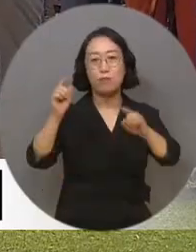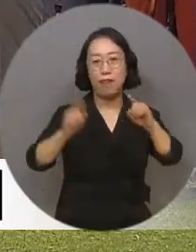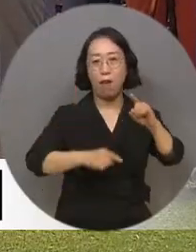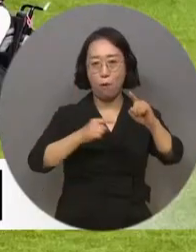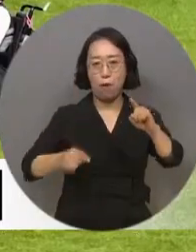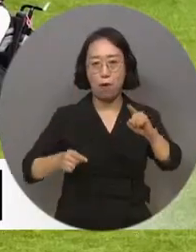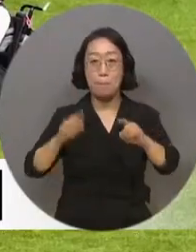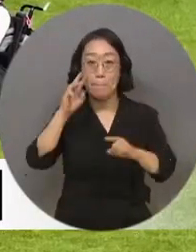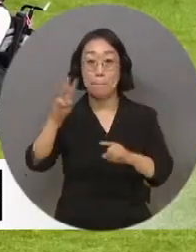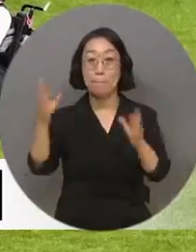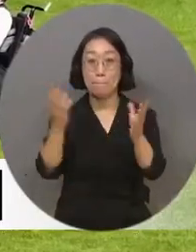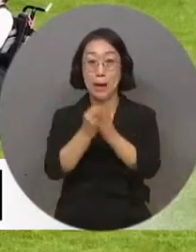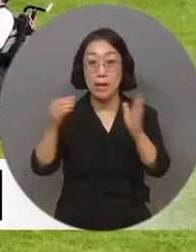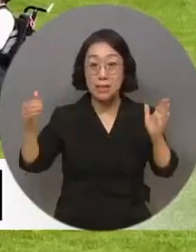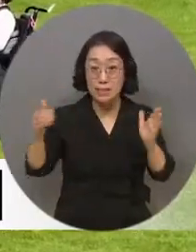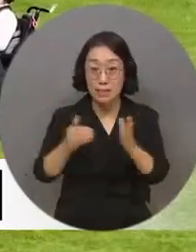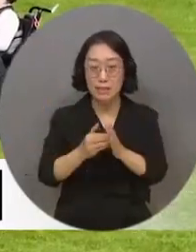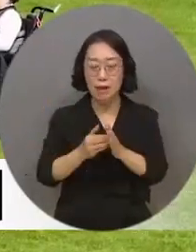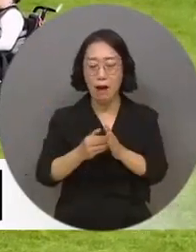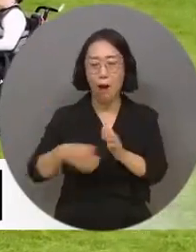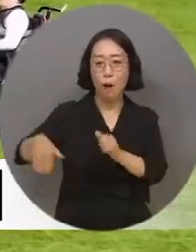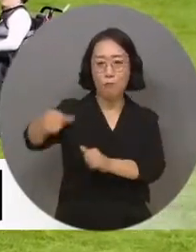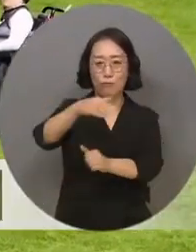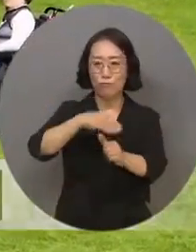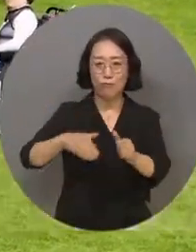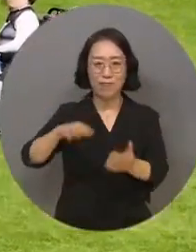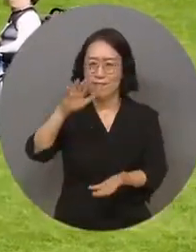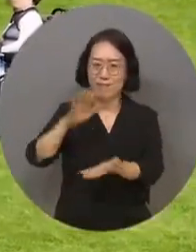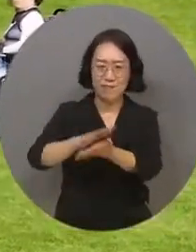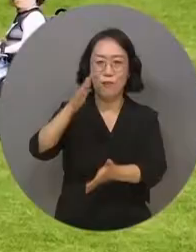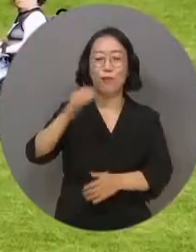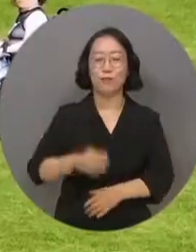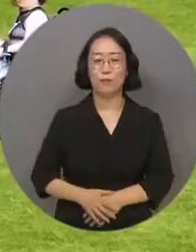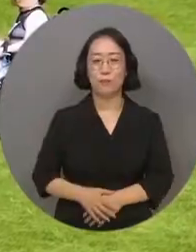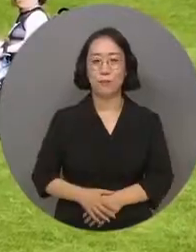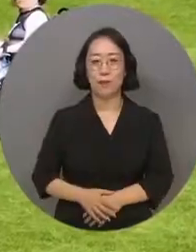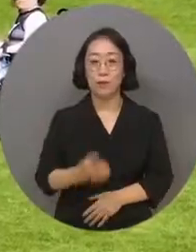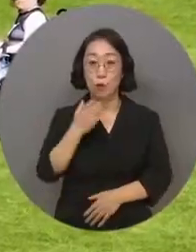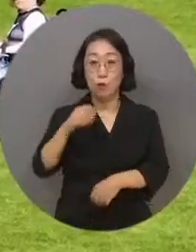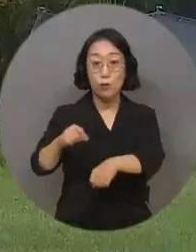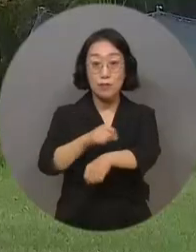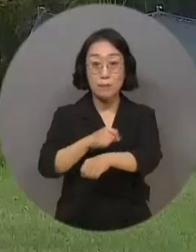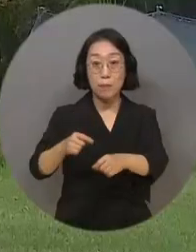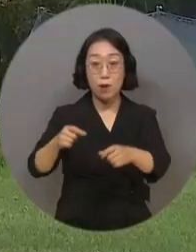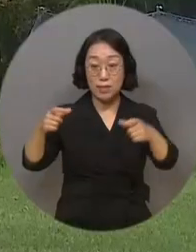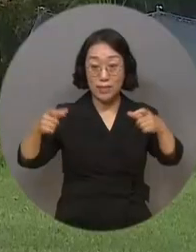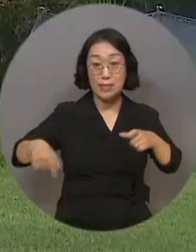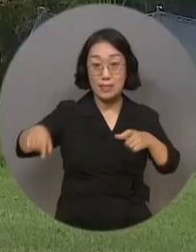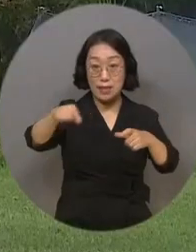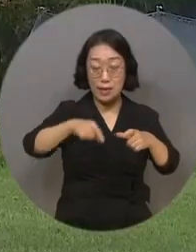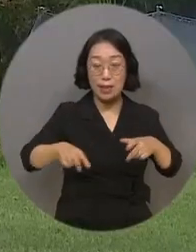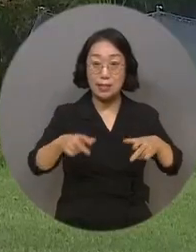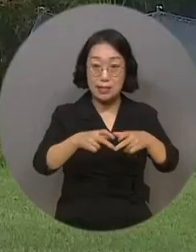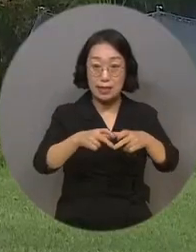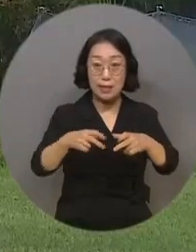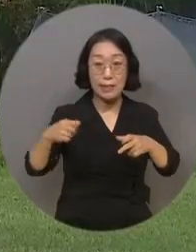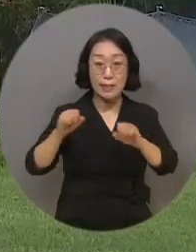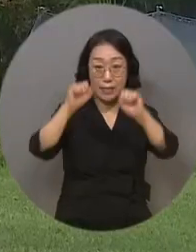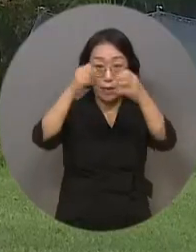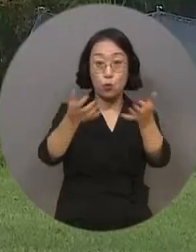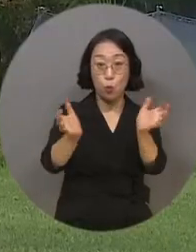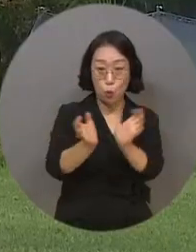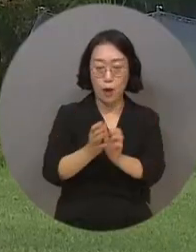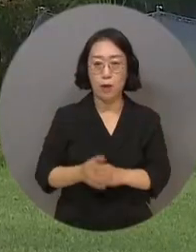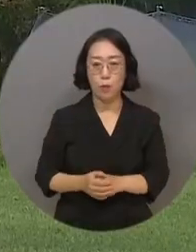경기를 모두 마치고 뜨거웠던 열기를 식혔습니다. 서울특별시 장애인체육회와